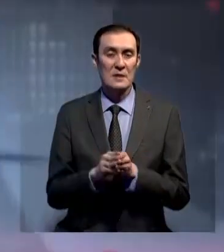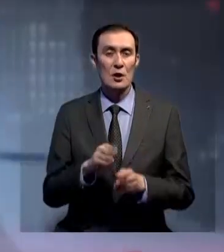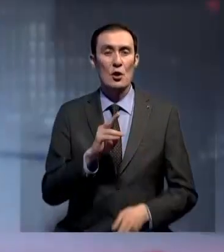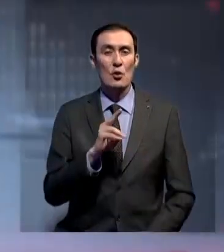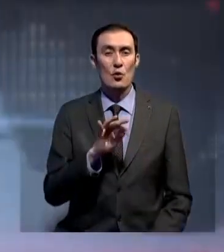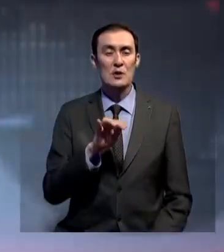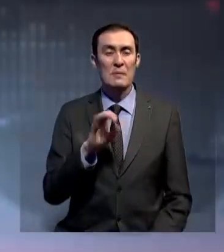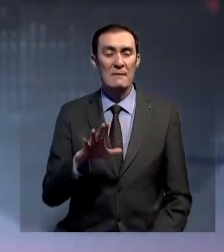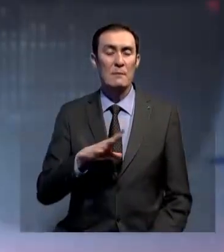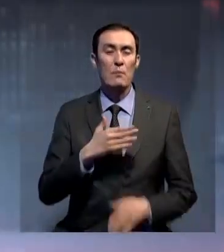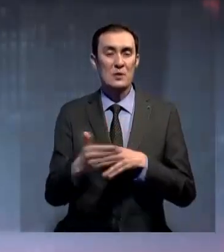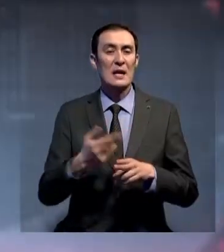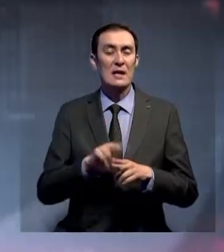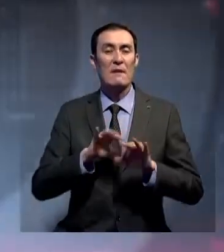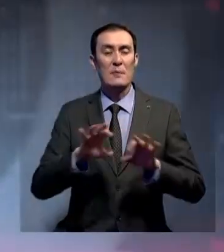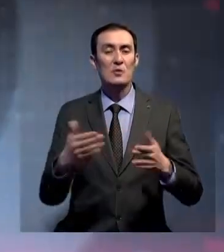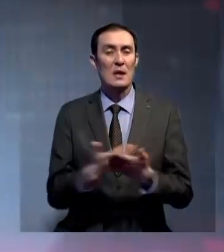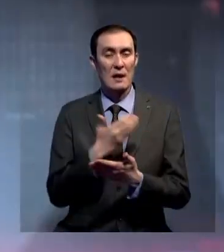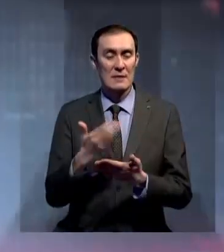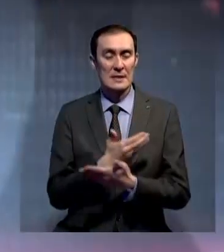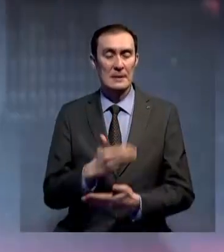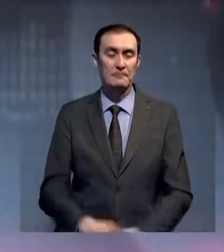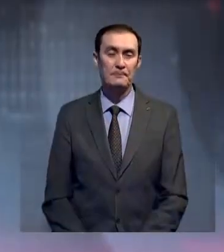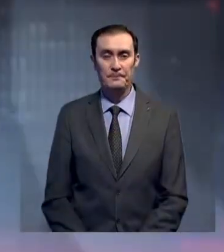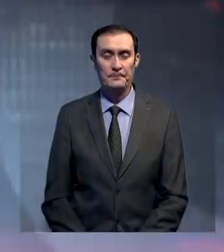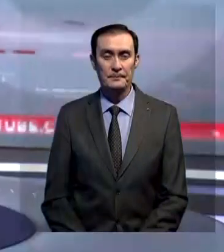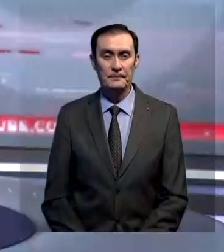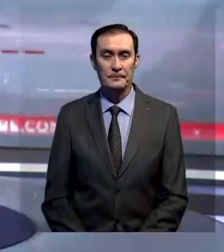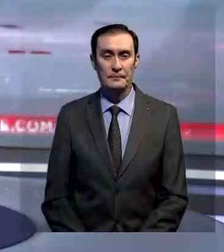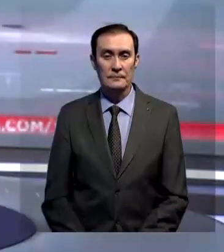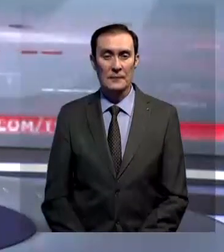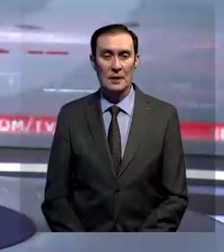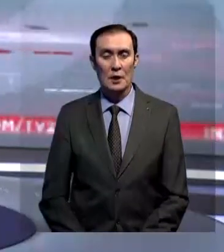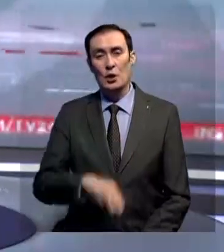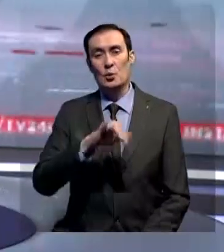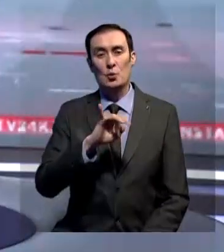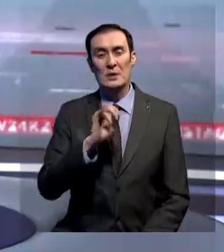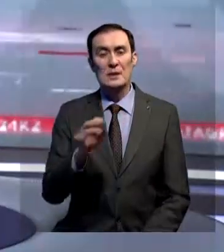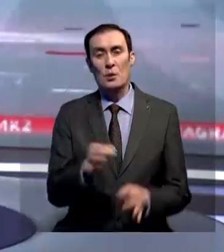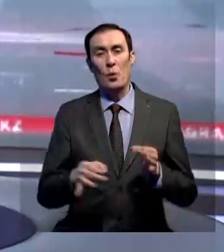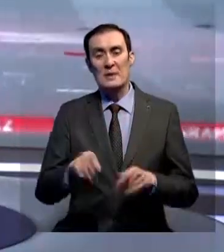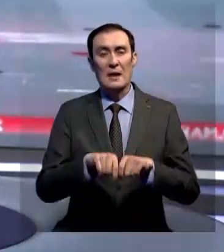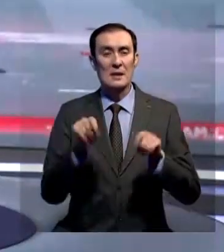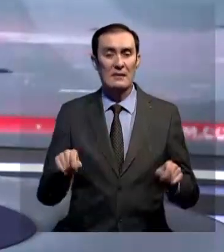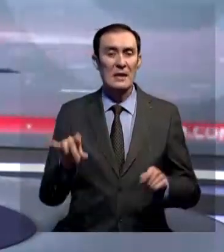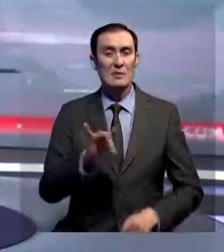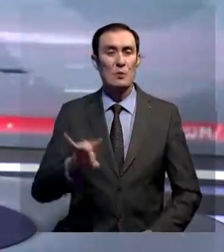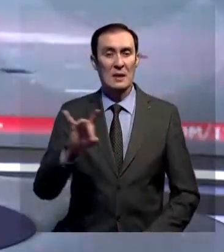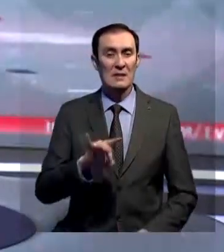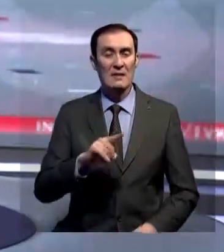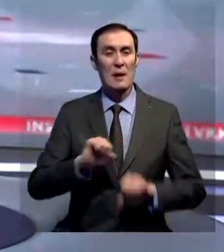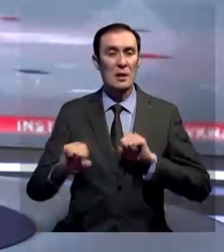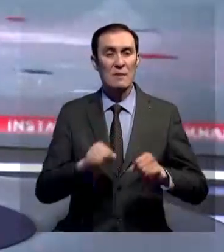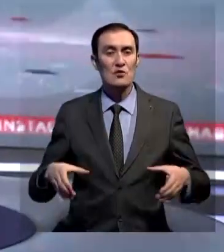Кужасбаевым сразу после этого выпуска новостей, так что не пропустите. Туркестанской области организовали республиканский